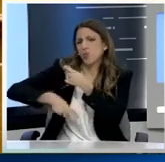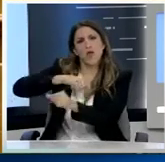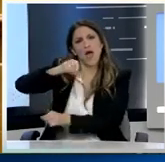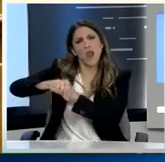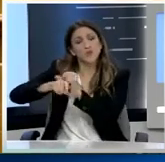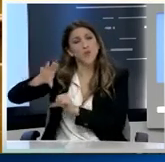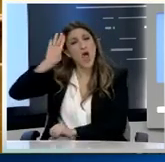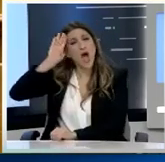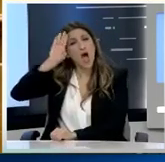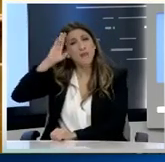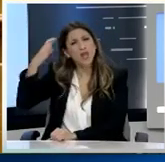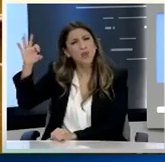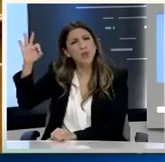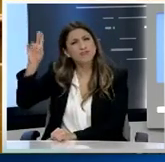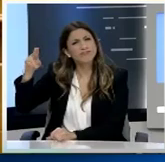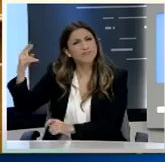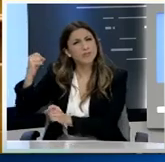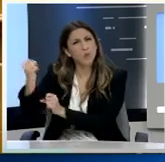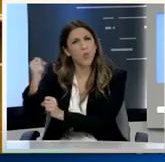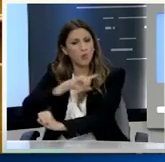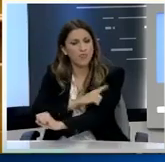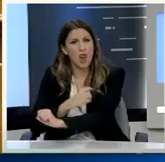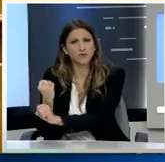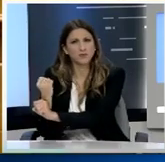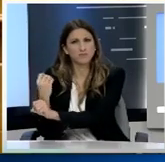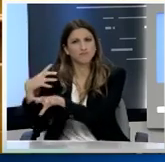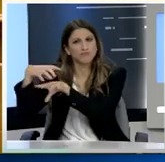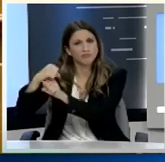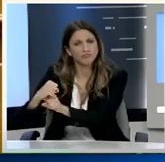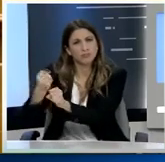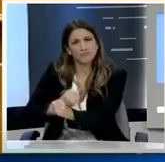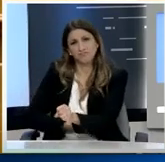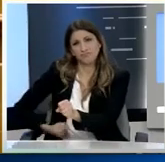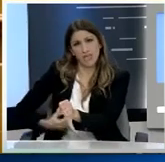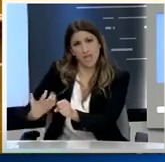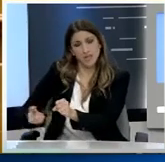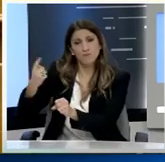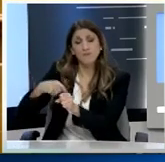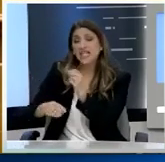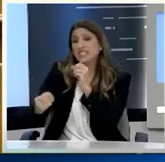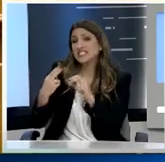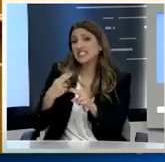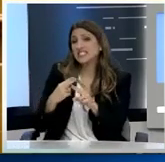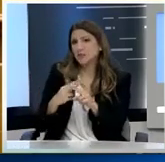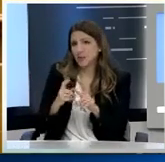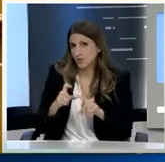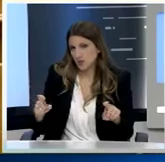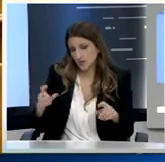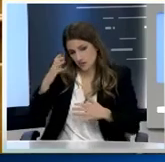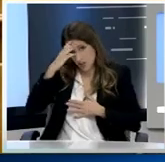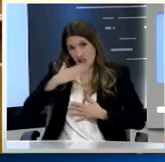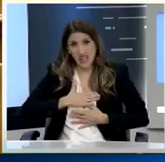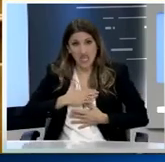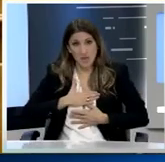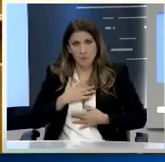η αμερικανική νομισματική πολιτική γίνεται πιο σφιχτή. Σημασία έχει, και αυτή είναι η